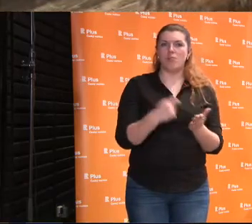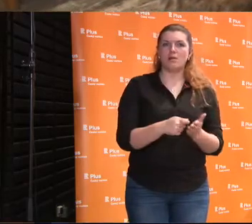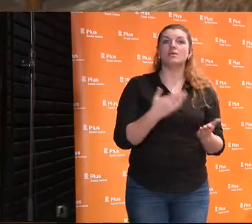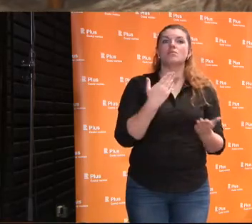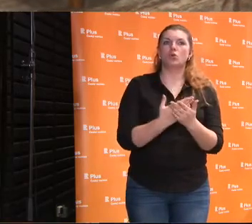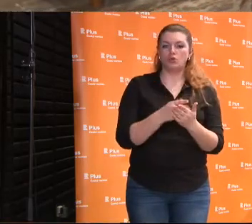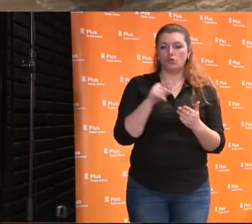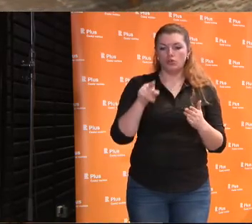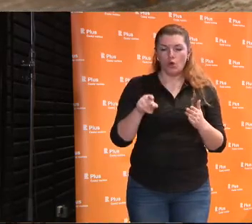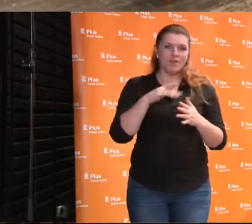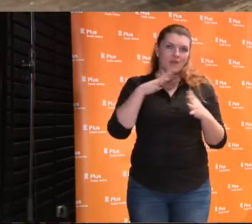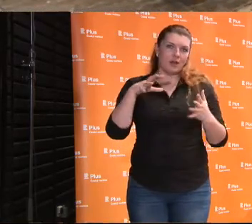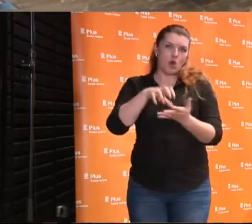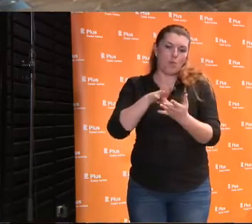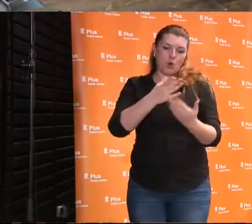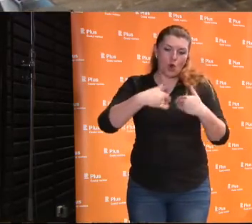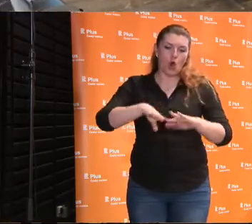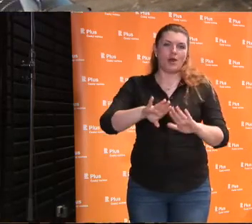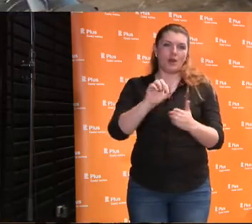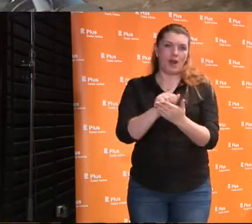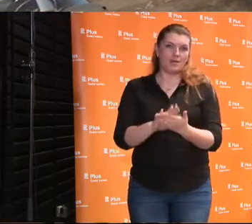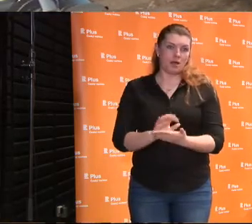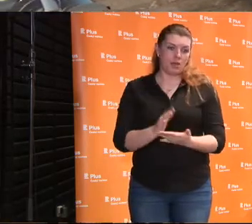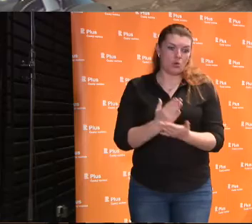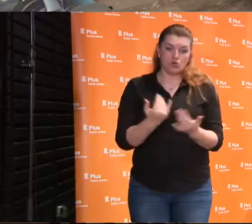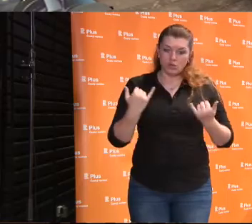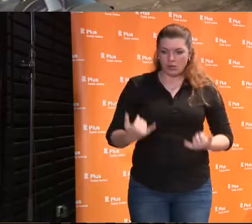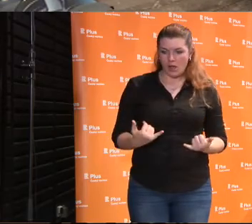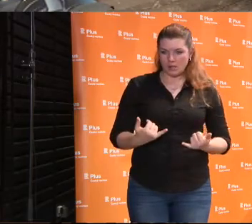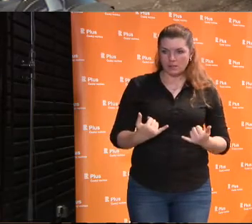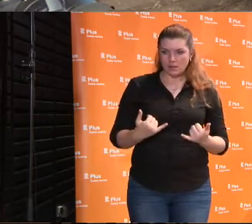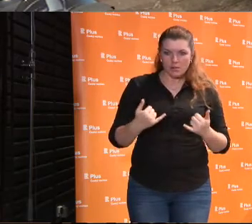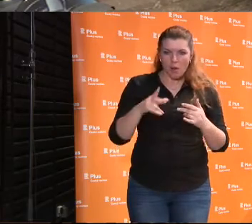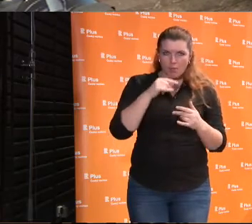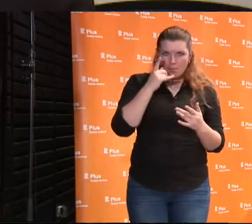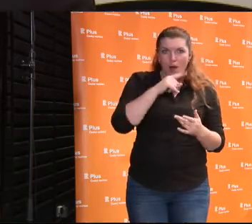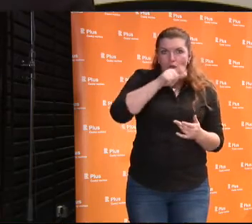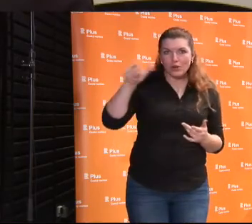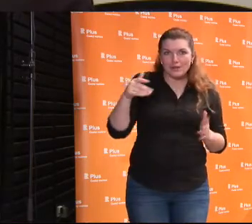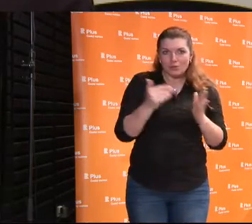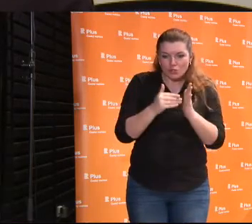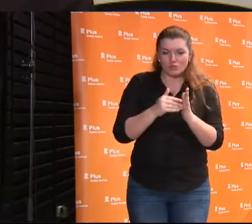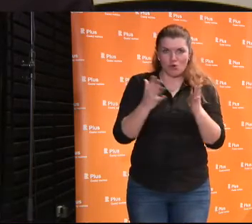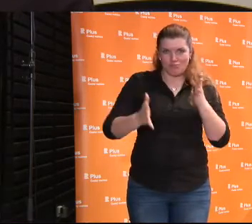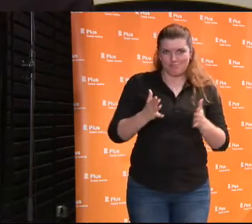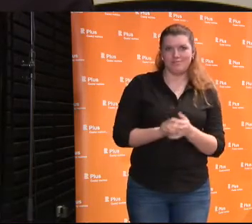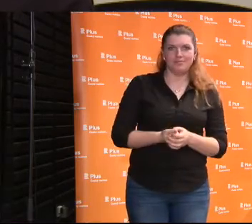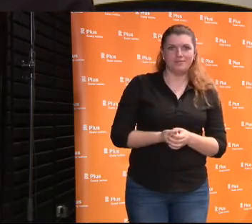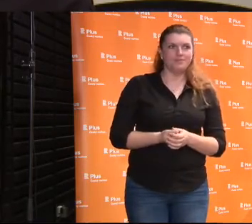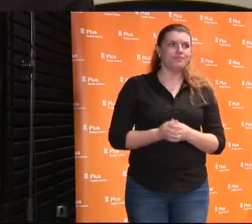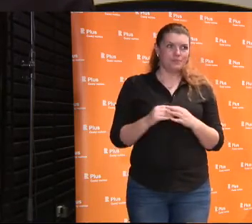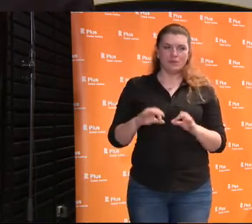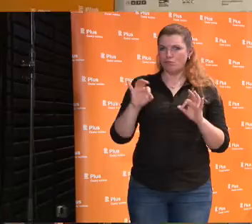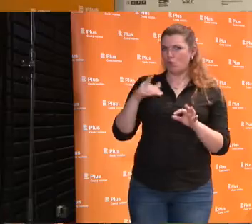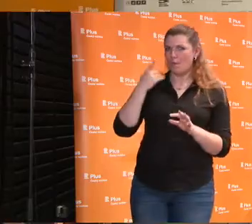odvětví ochrany dat, kde i v současné době se potýkáme s nedostatkem lidí. Říká Milena Jaburková v rámci veřejné